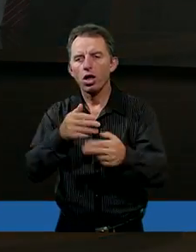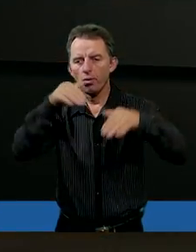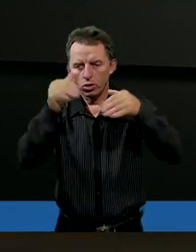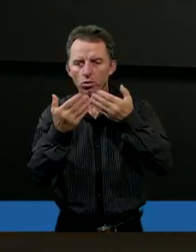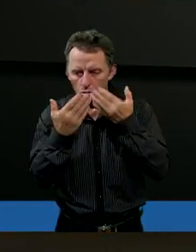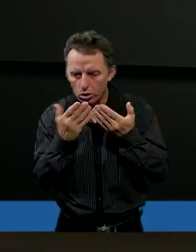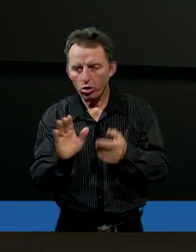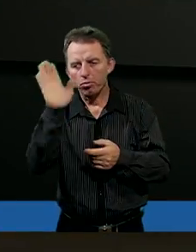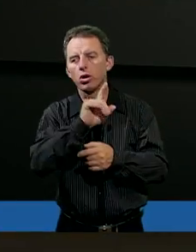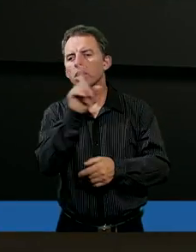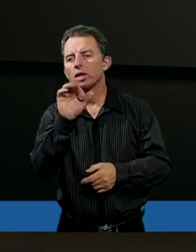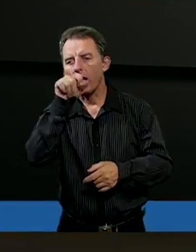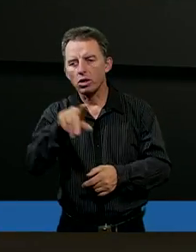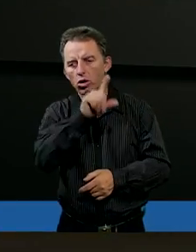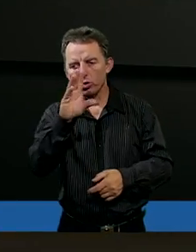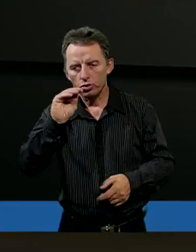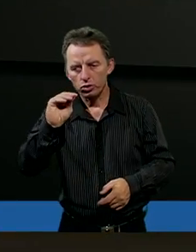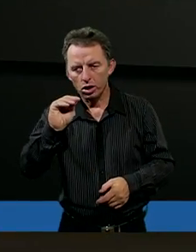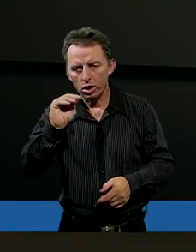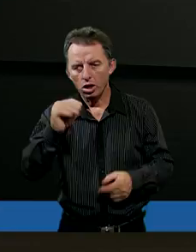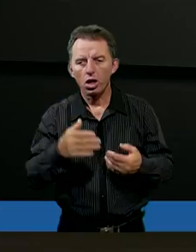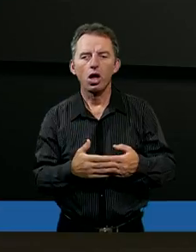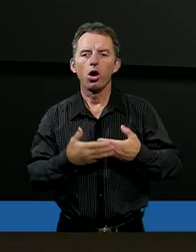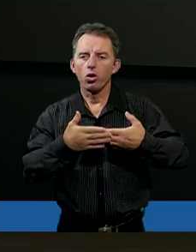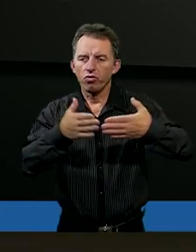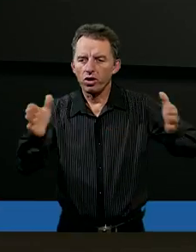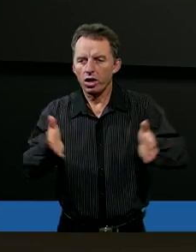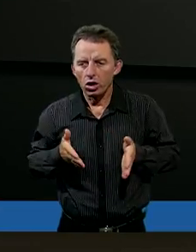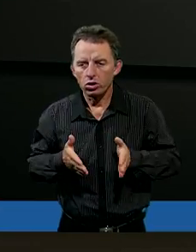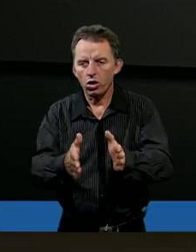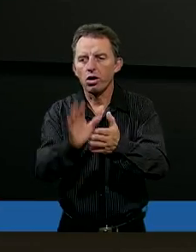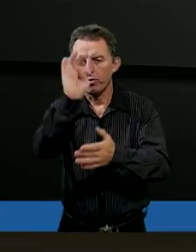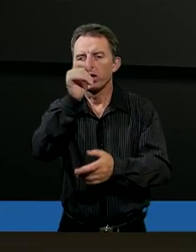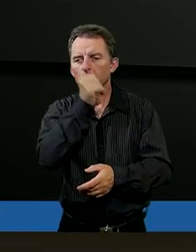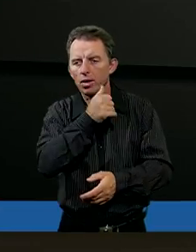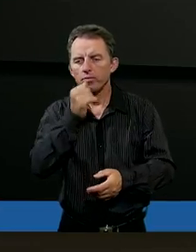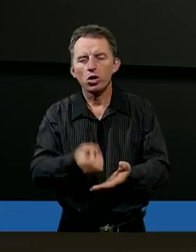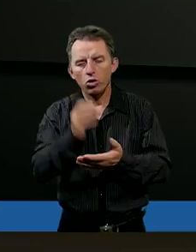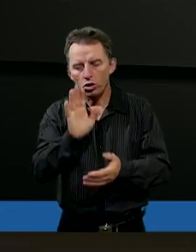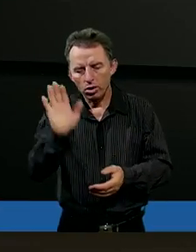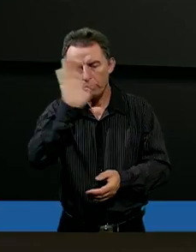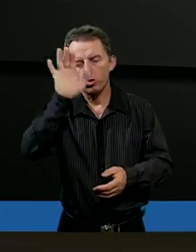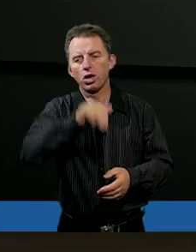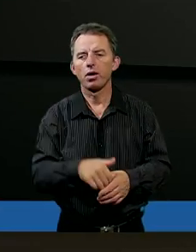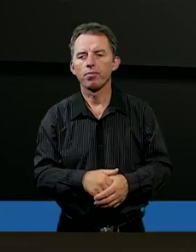możemy podziękować Bogu za to, że uchyla nam rąbka tej tajemnicy. Drogi